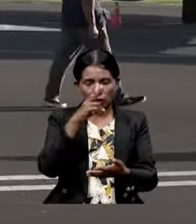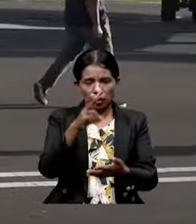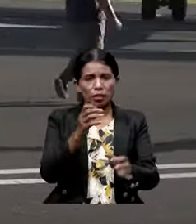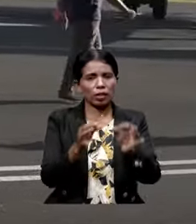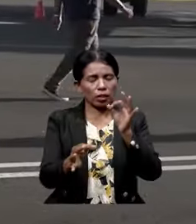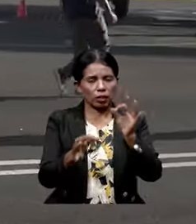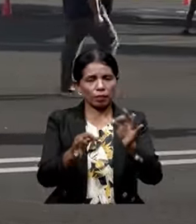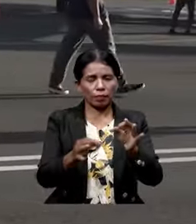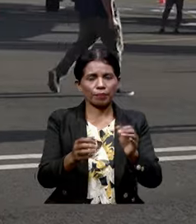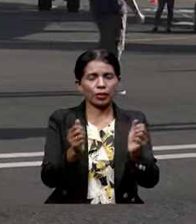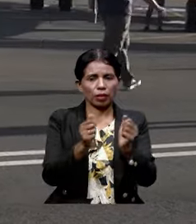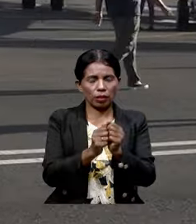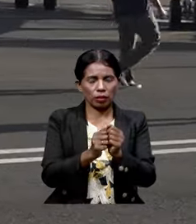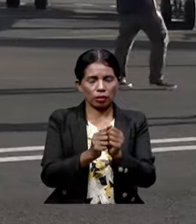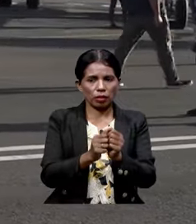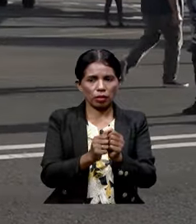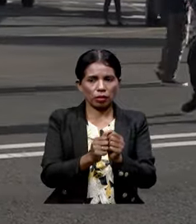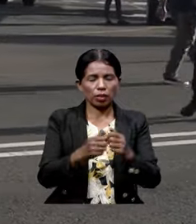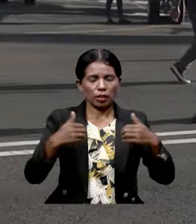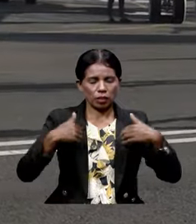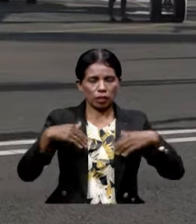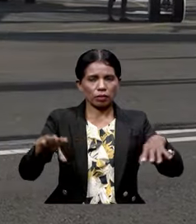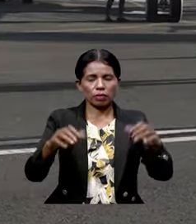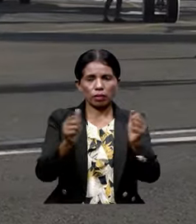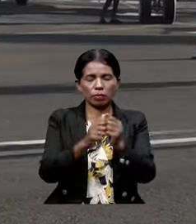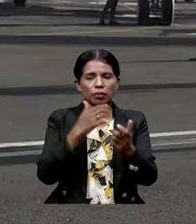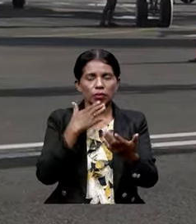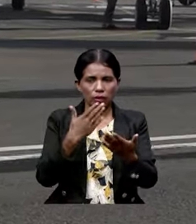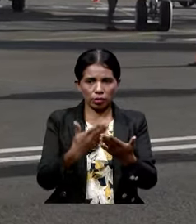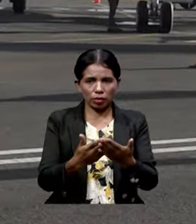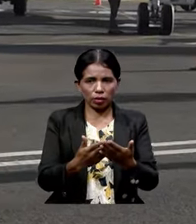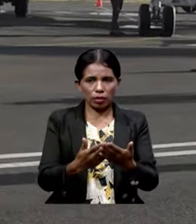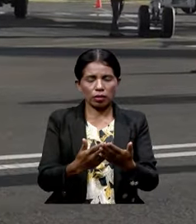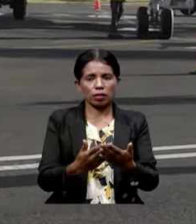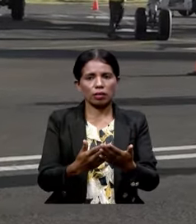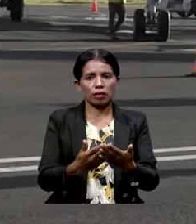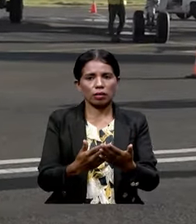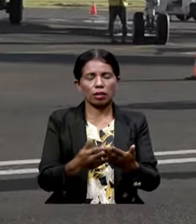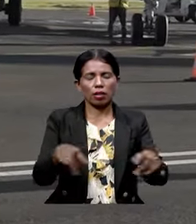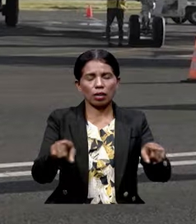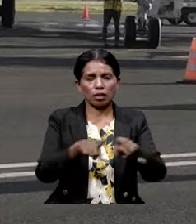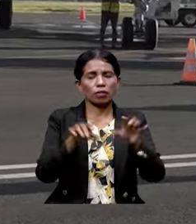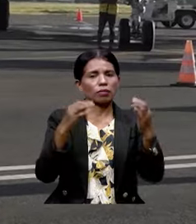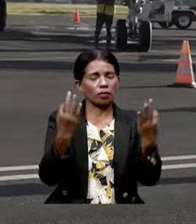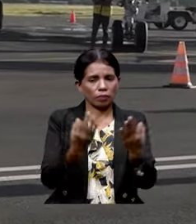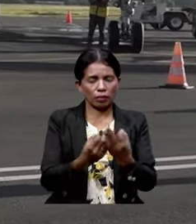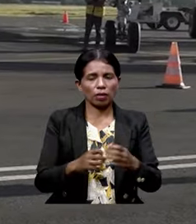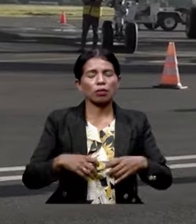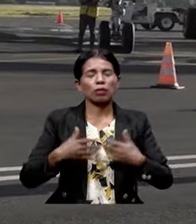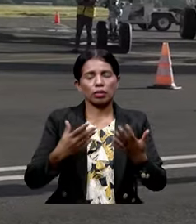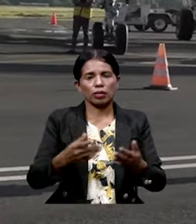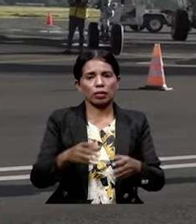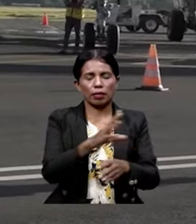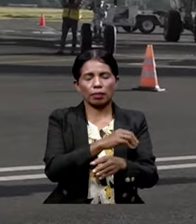su excelencia ho na imba Airo Dili ne iha relasaun nebe dia ka si iha relasaun rumah hanesan familia. Unsa su excelencia